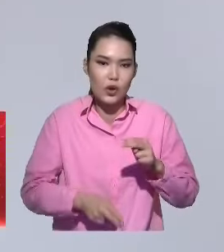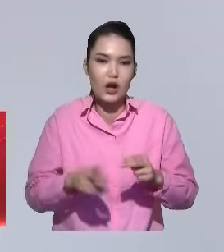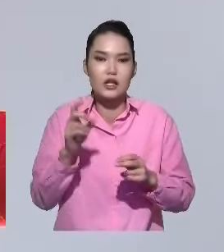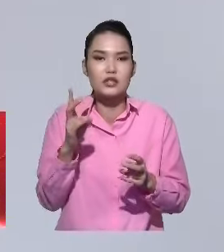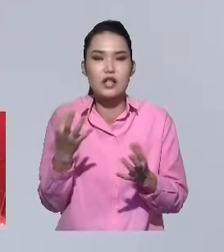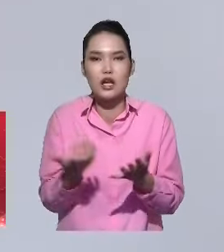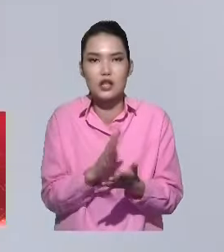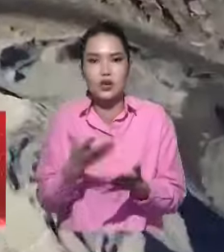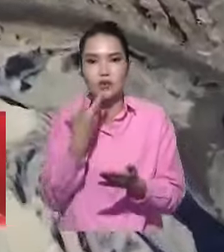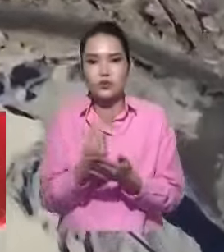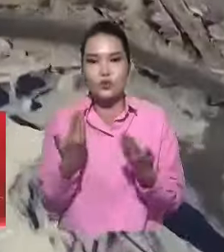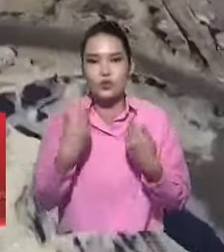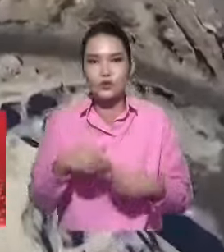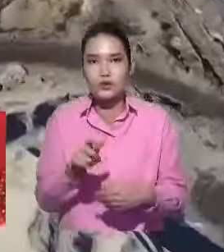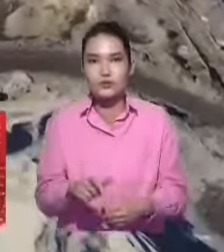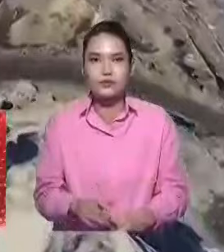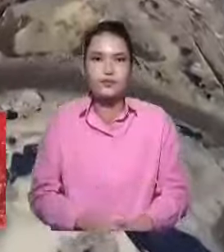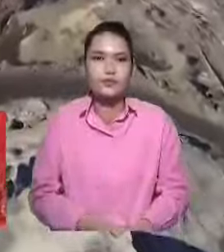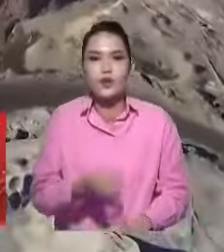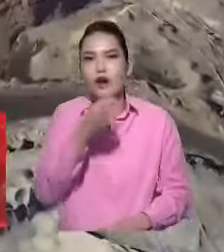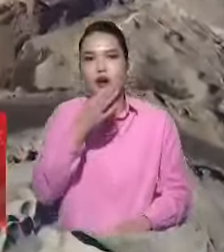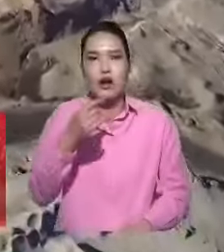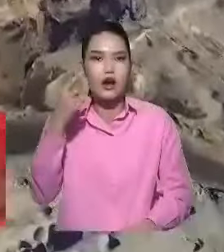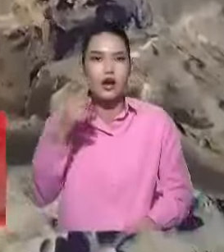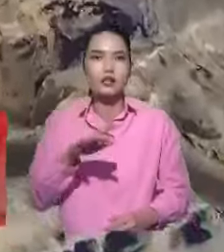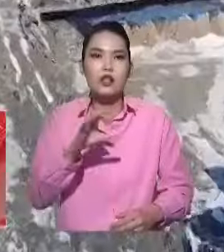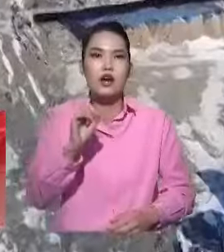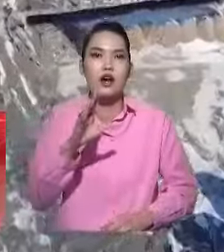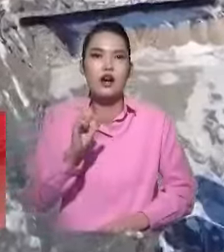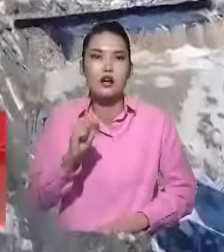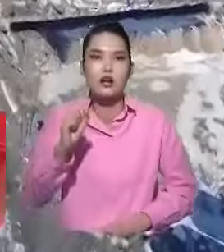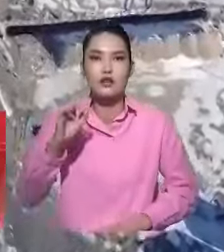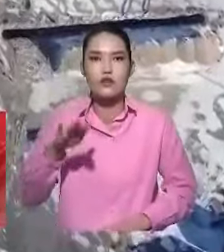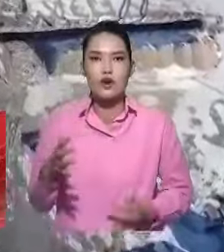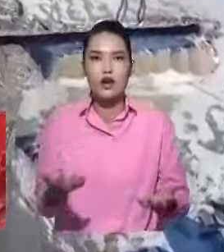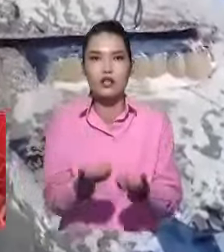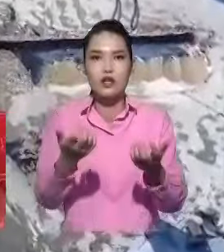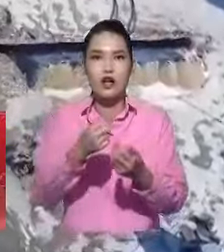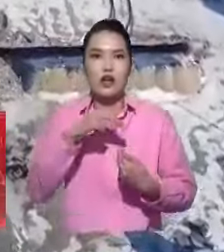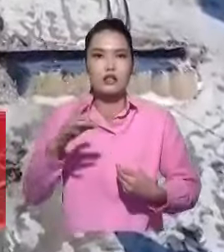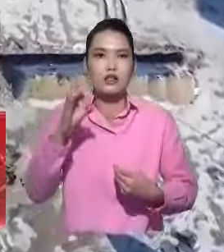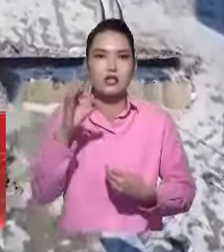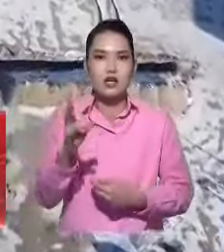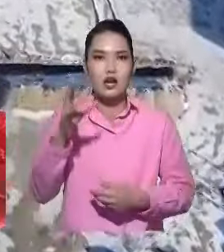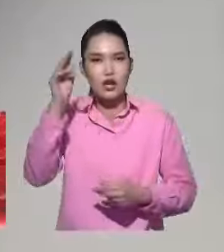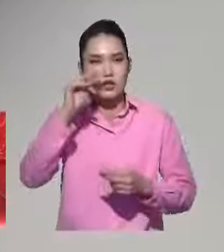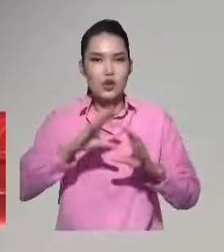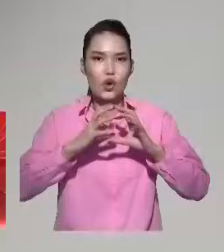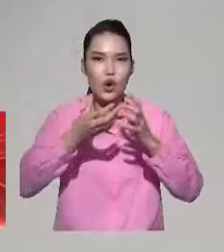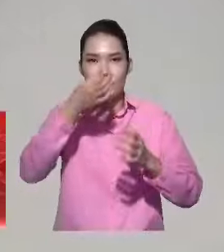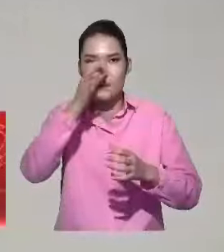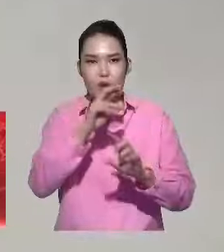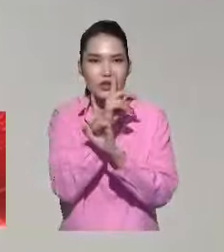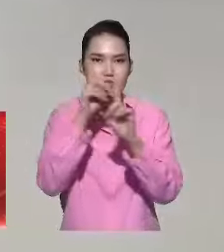найдут моего супруга. Ранее в Ассоциации аварийно-спасательных служб Республики Казахстан изучили международный опыт в